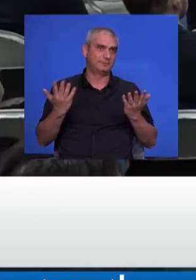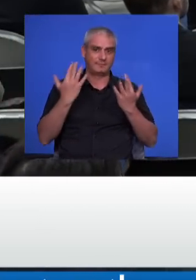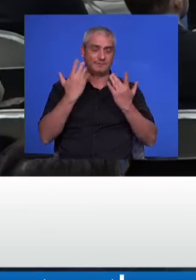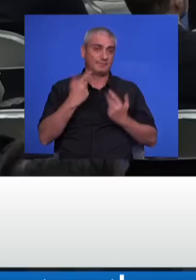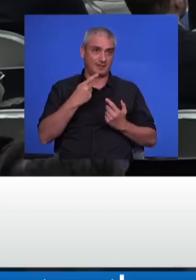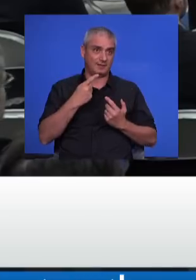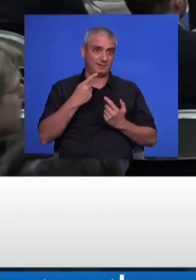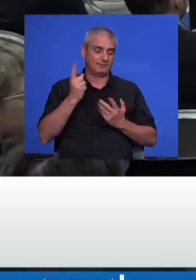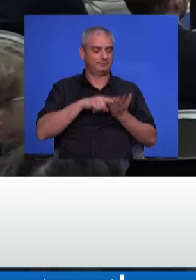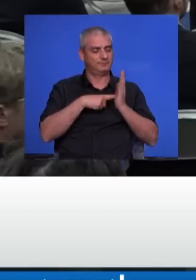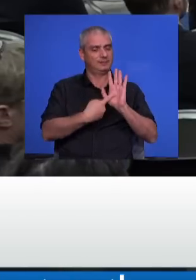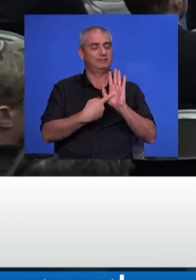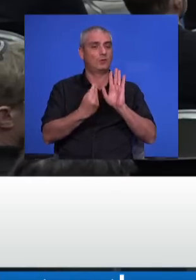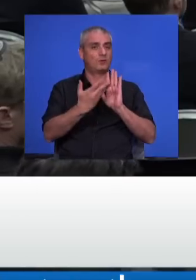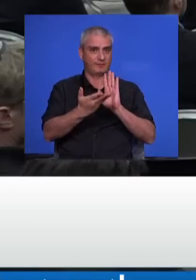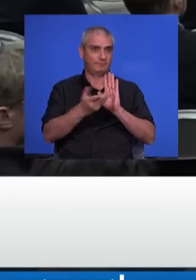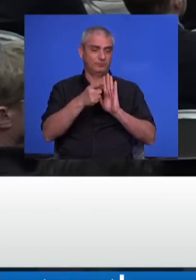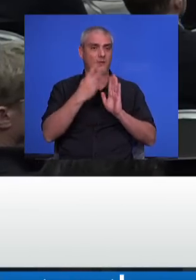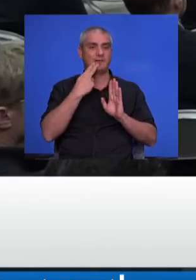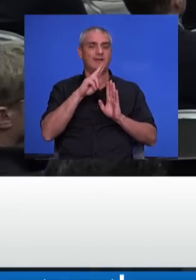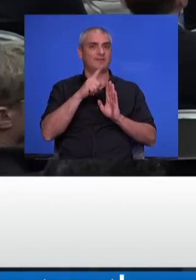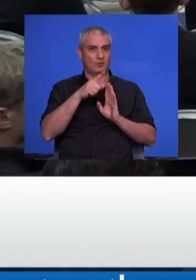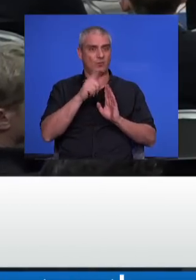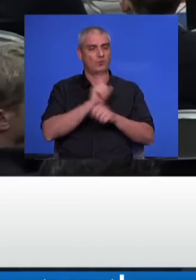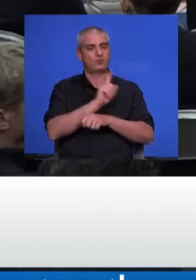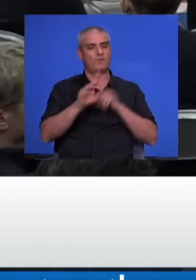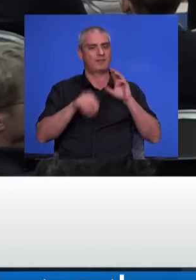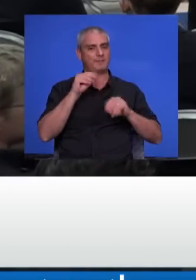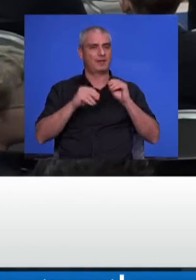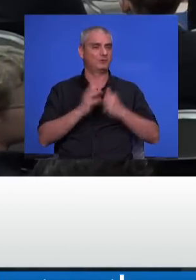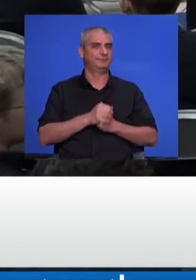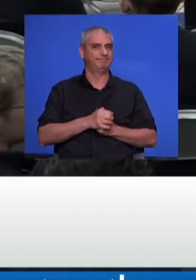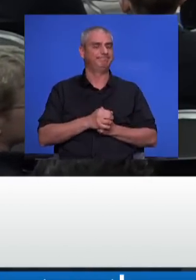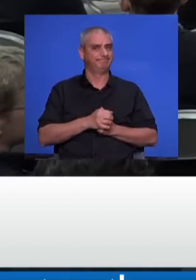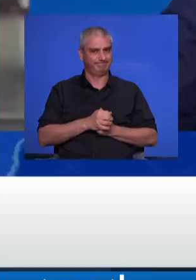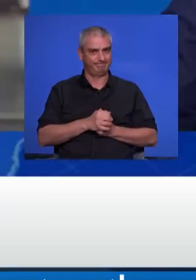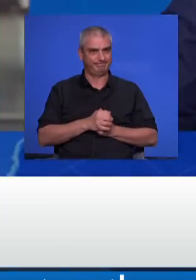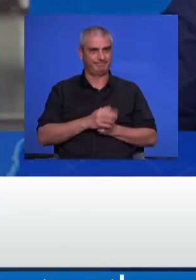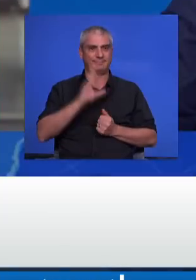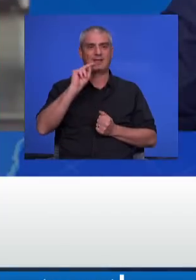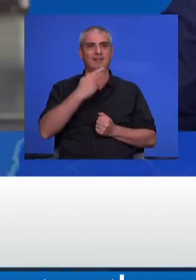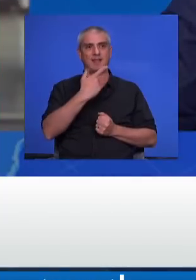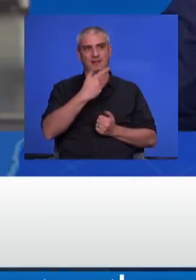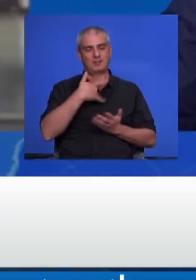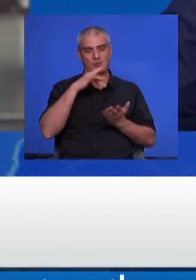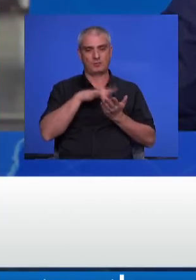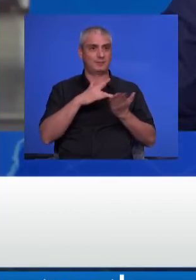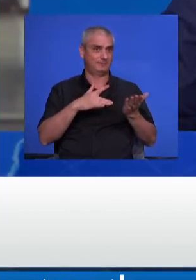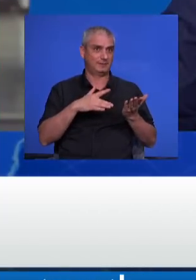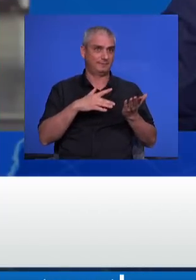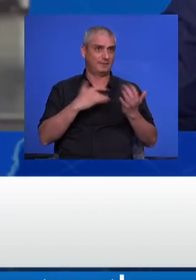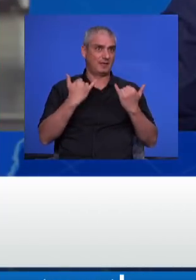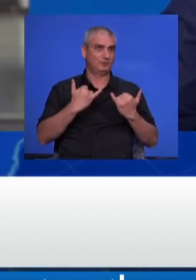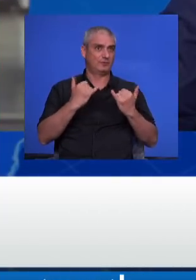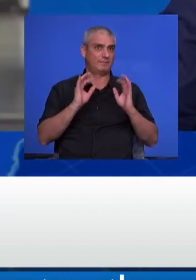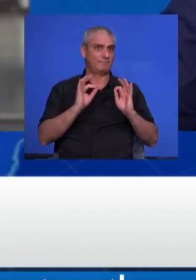הם יציגו את הצעדים שעליהם הם הבטיחו בתקופת הבחירות. כן. דנה, אנחנו נמצאים עכשיו